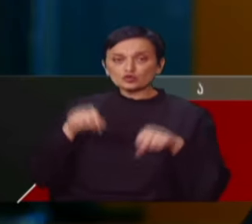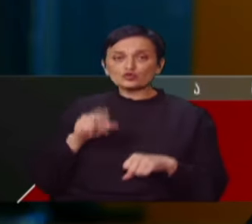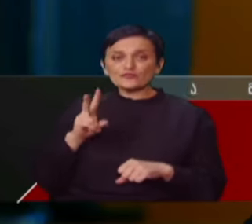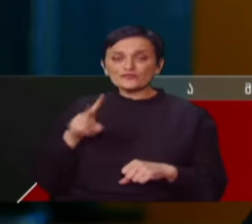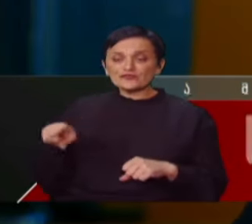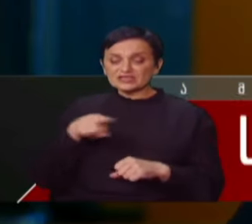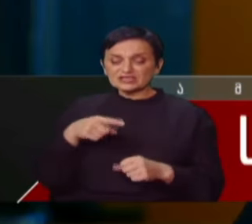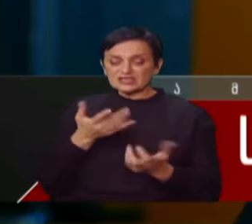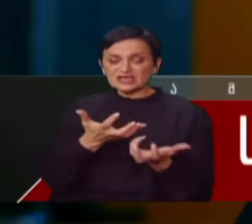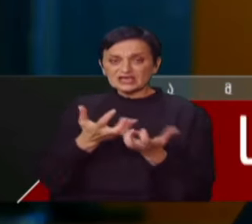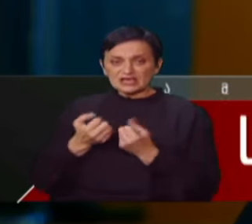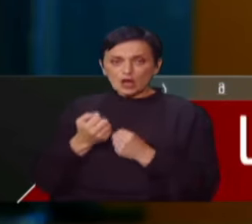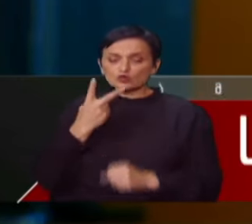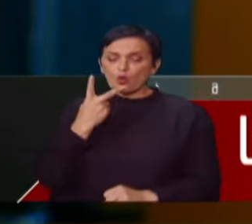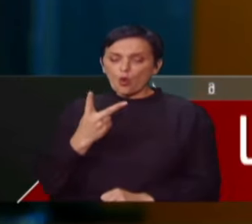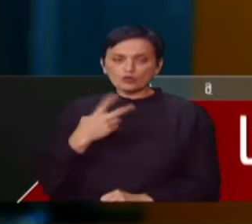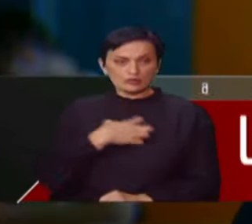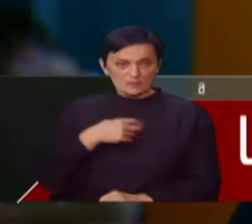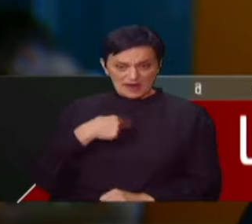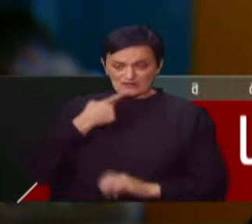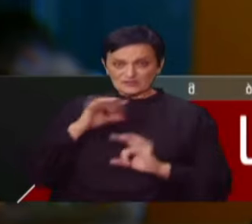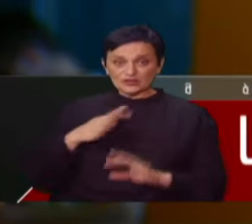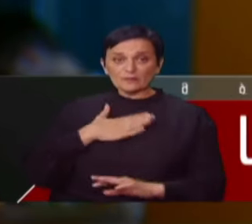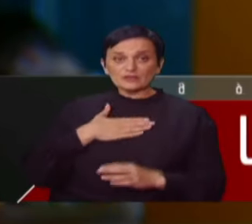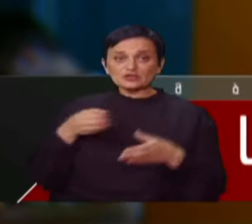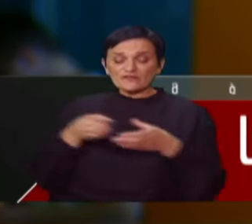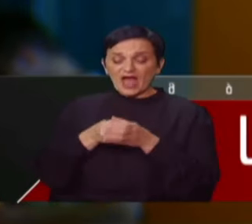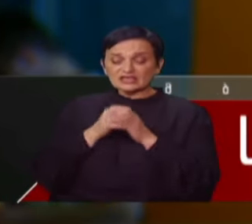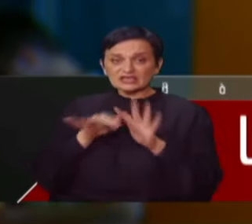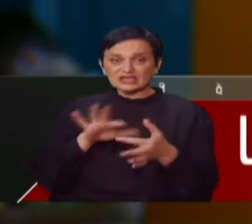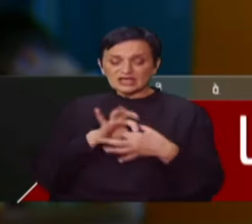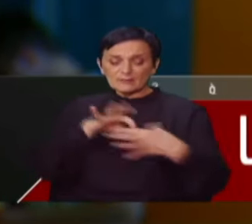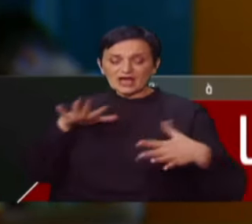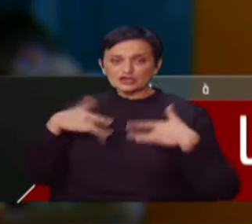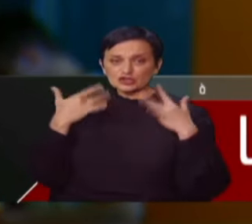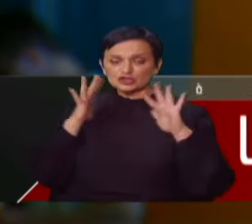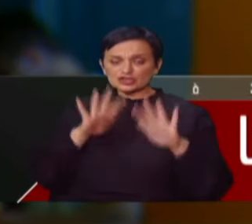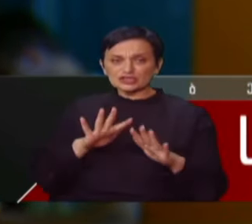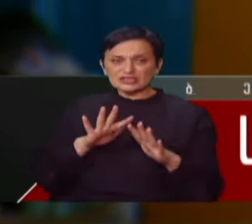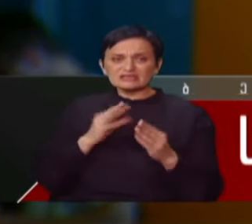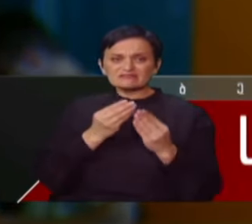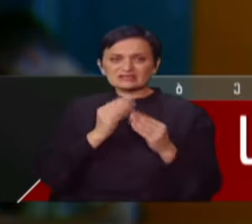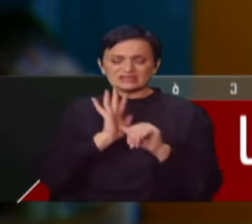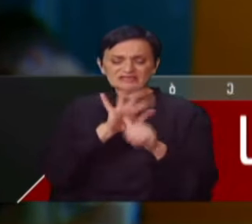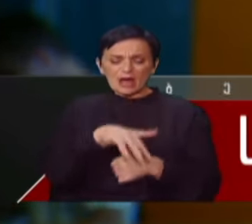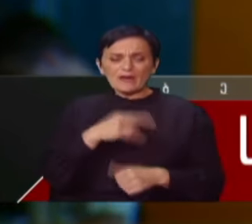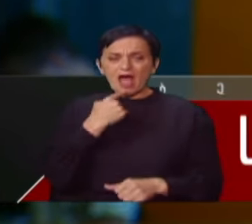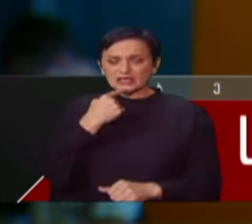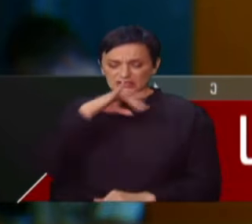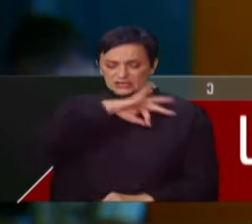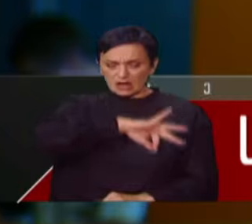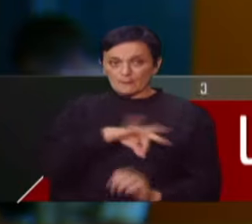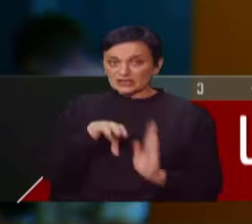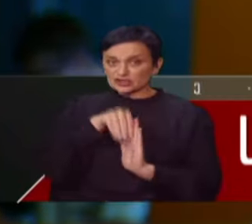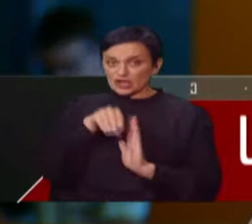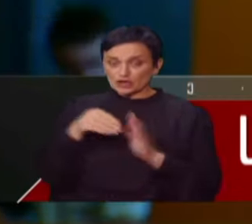ვინც გაიზიარებს მინიმუმ ორ რამეს, რასაც მე ახლა ვიტყვი. ჩვენი კამპანია ემიჯნება სიძულვილის და დამამცირებელი ენის გამოყენებას